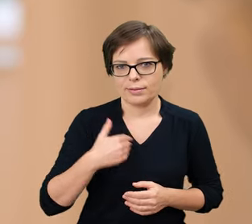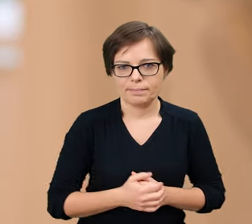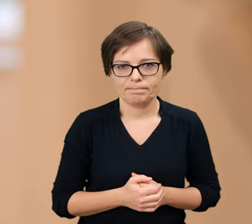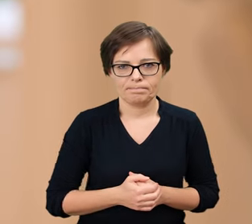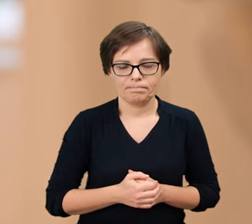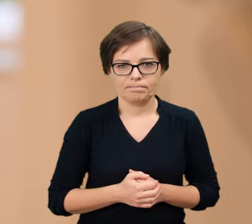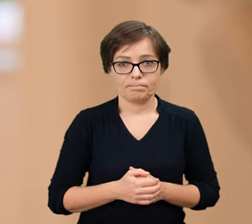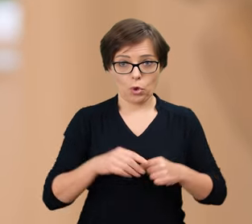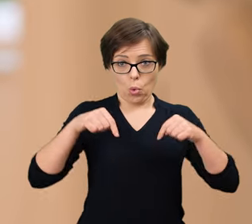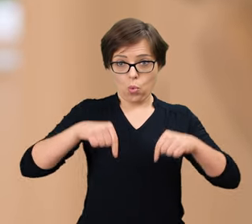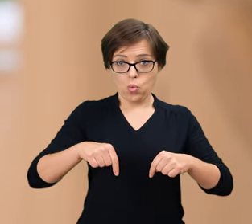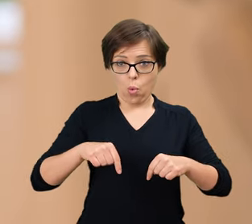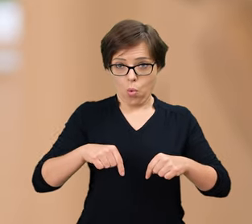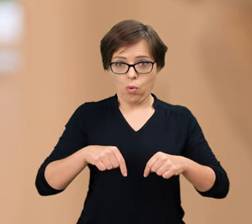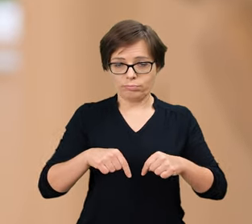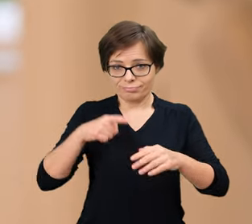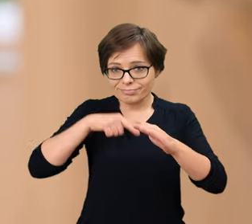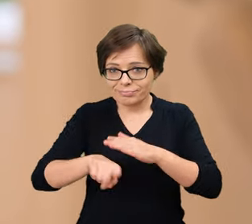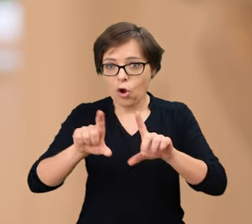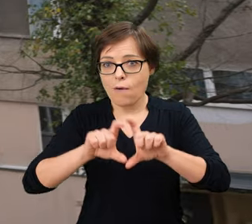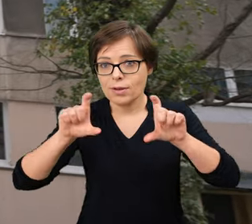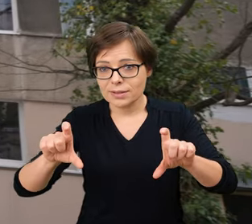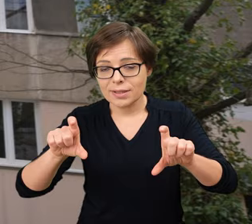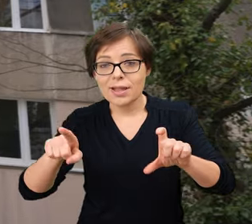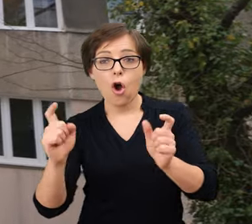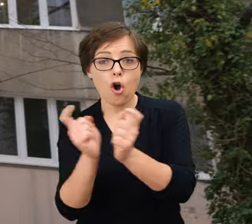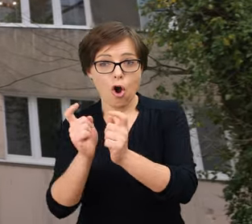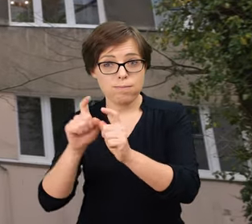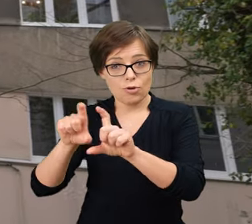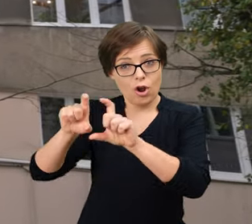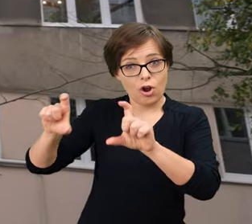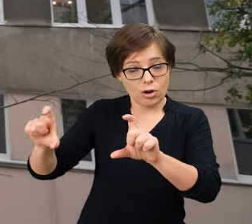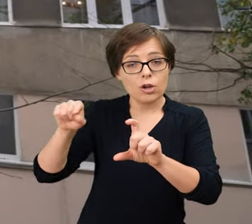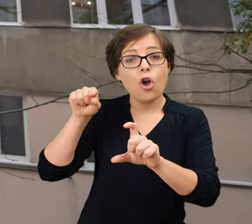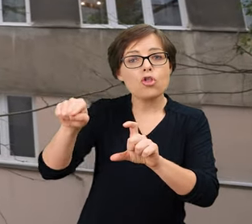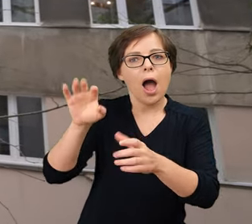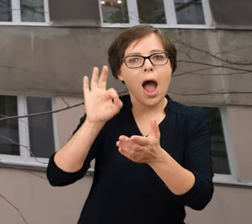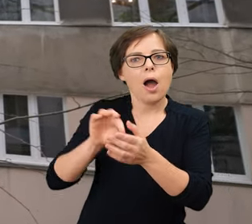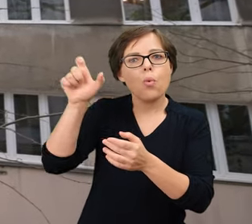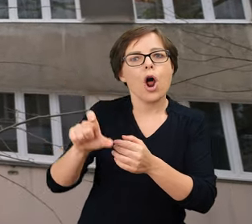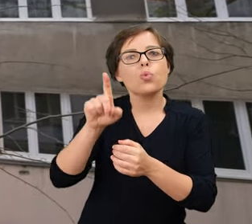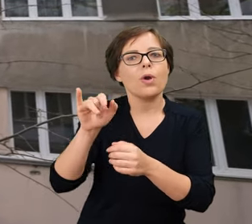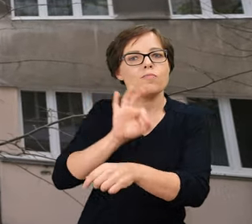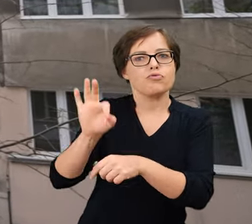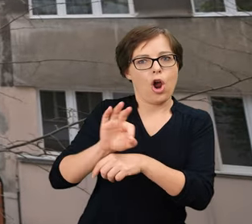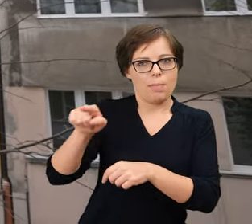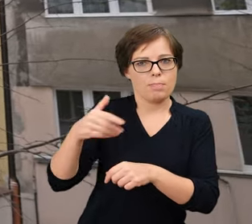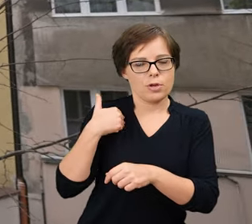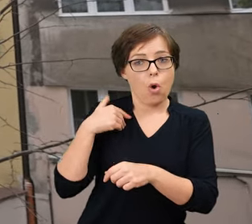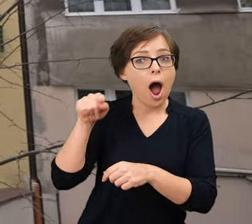Ta oficyna, w której się znajdujemy, graniczy z oficyną zaprojektowaną przez Żurawskiego, która jest